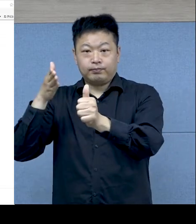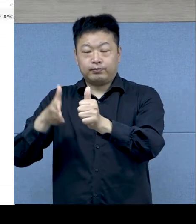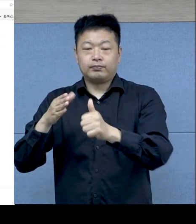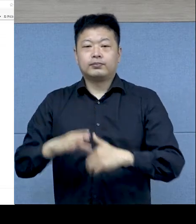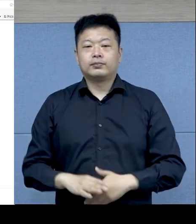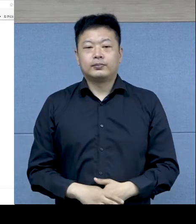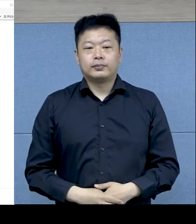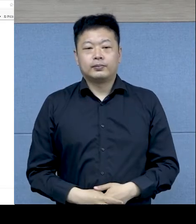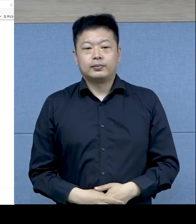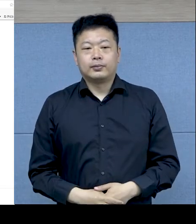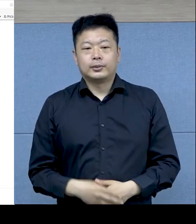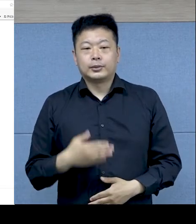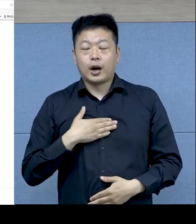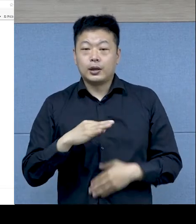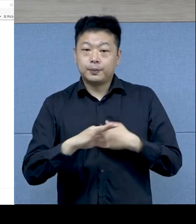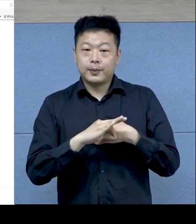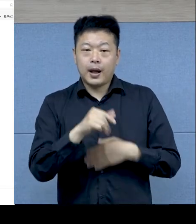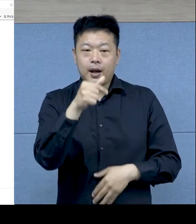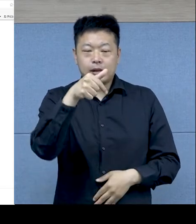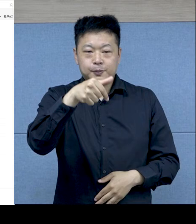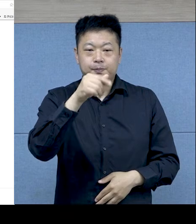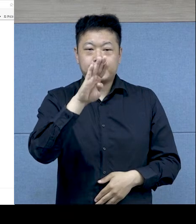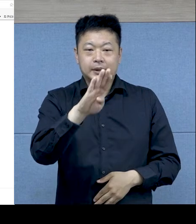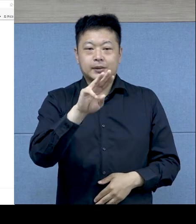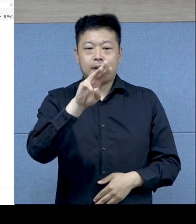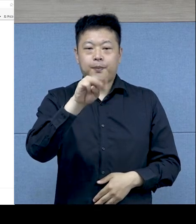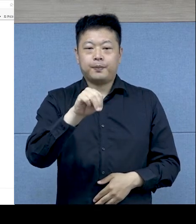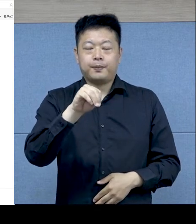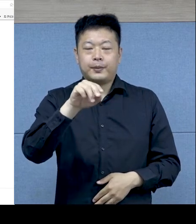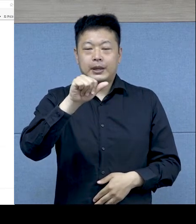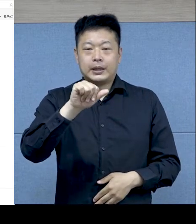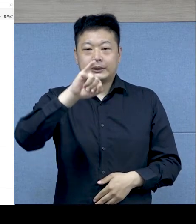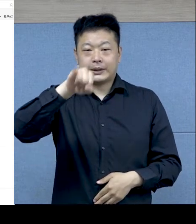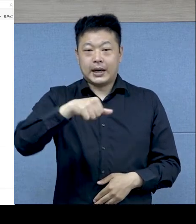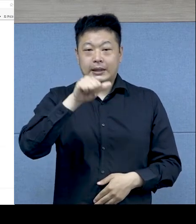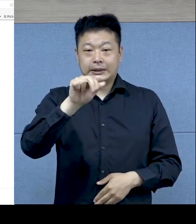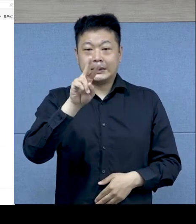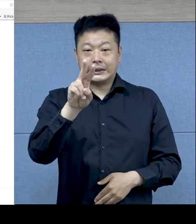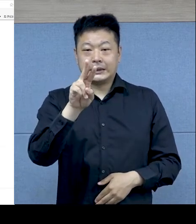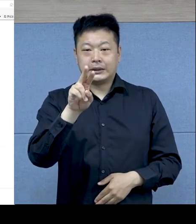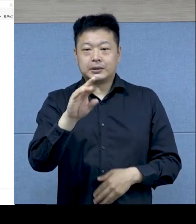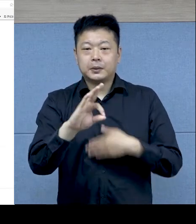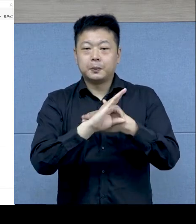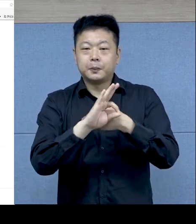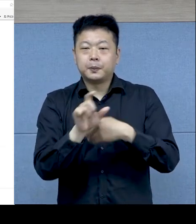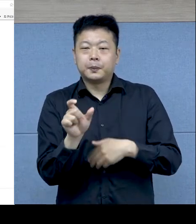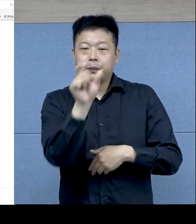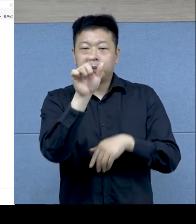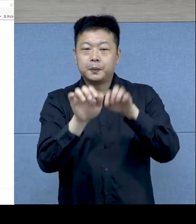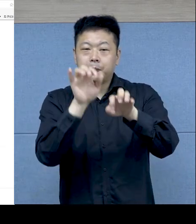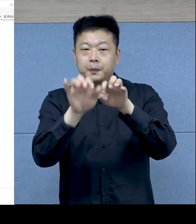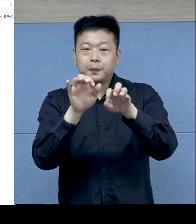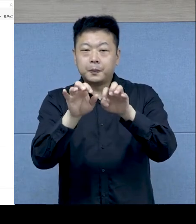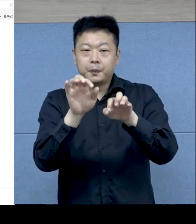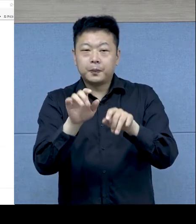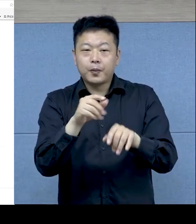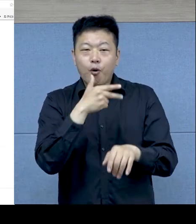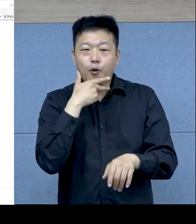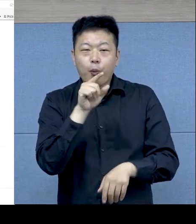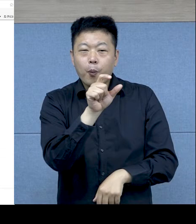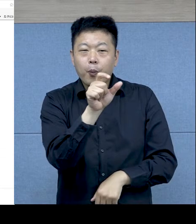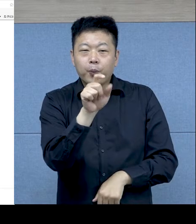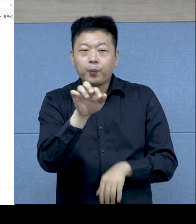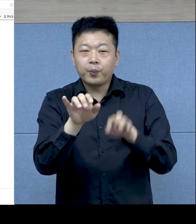써 주시면 되는데요. 저는 이제 1번 GB 맞아 2로 아이디를 설정하고